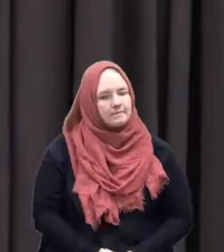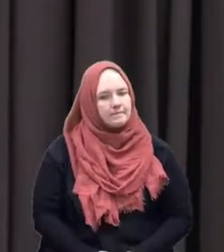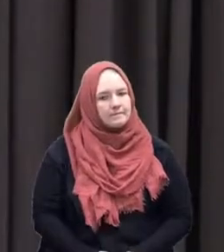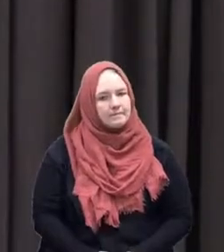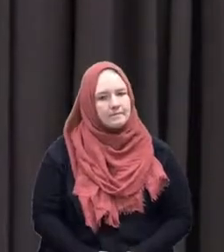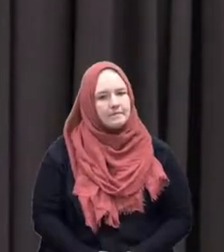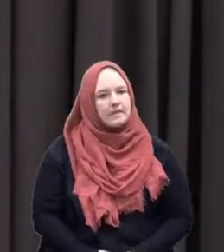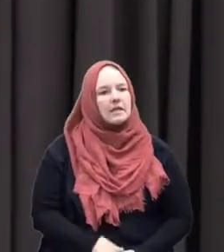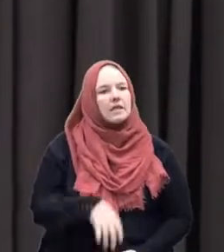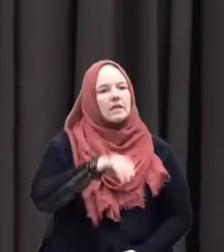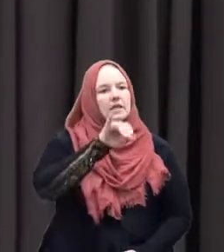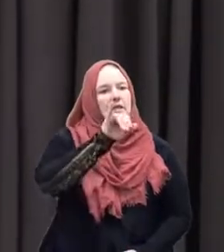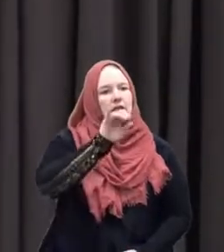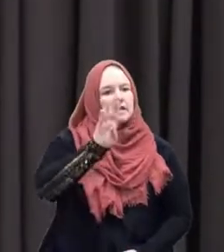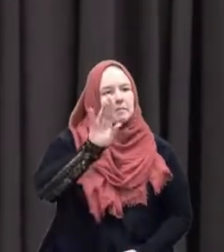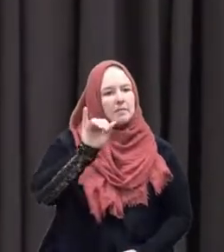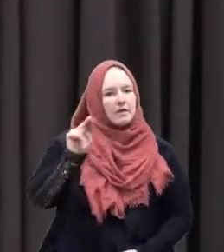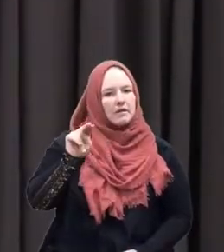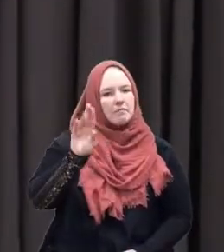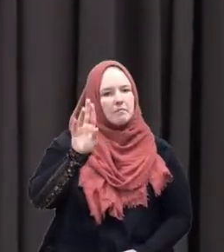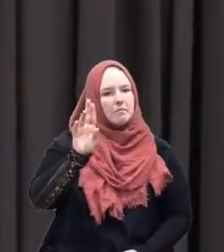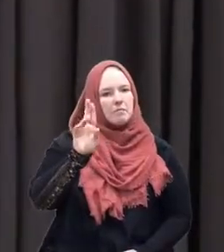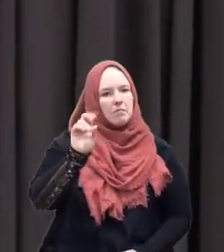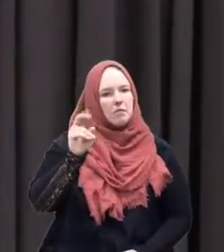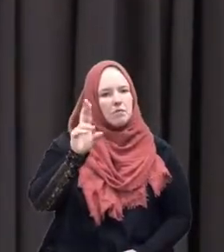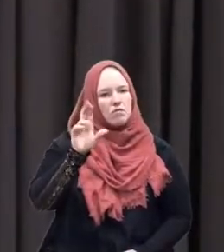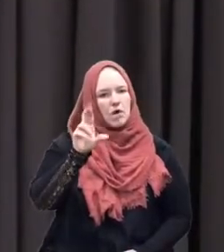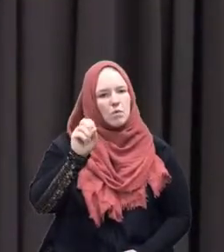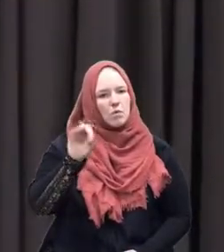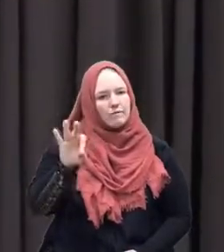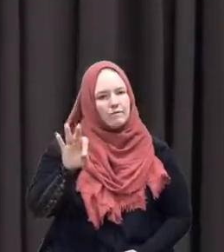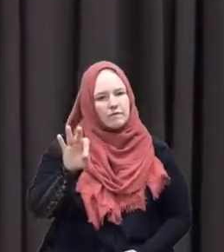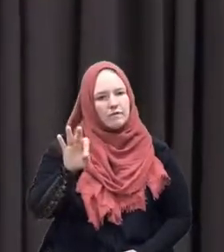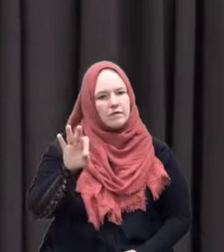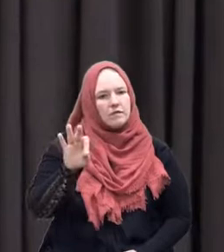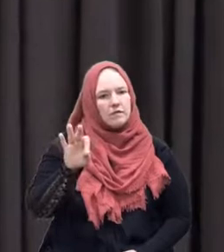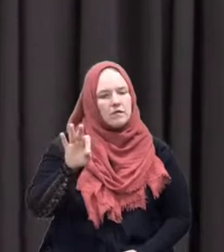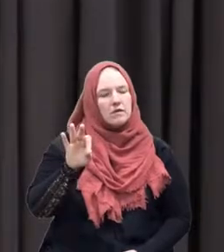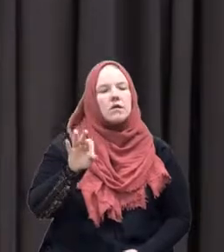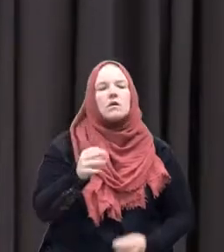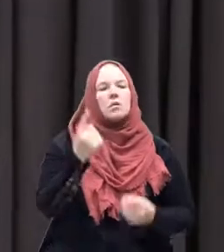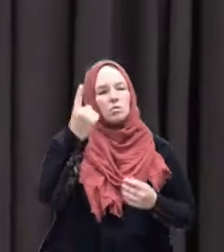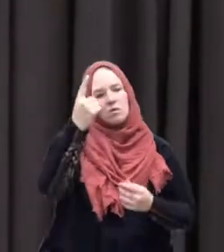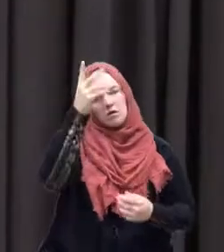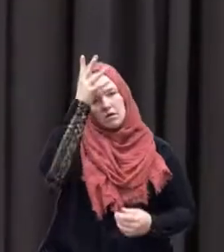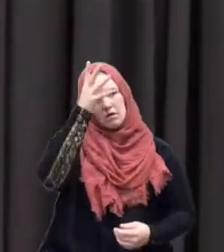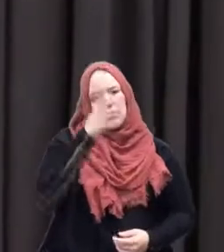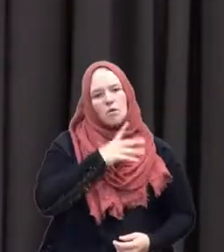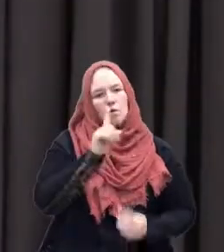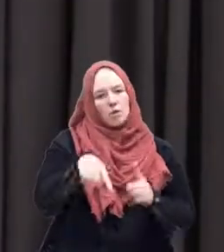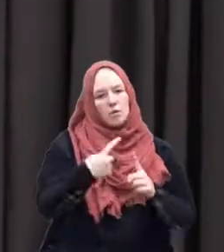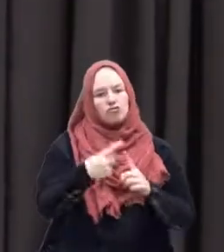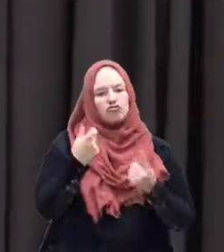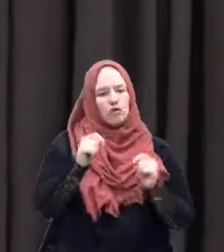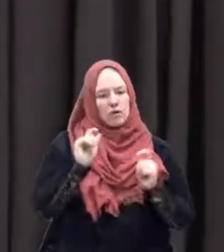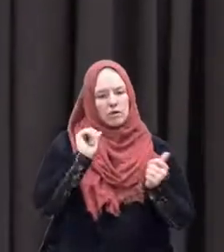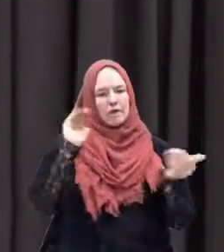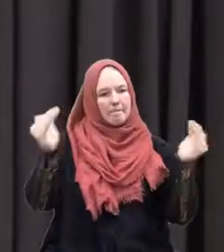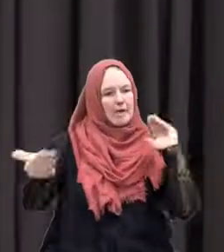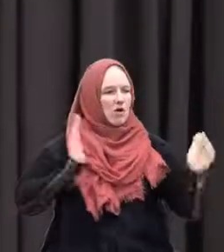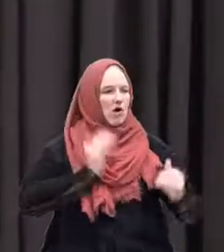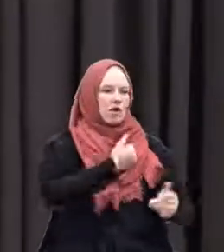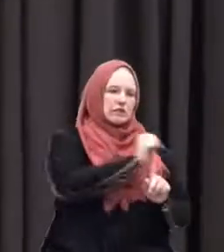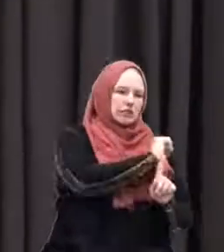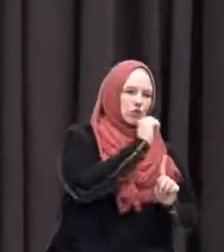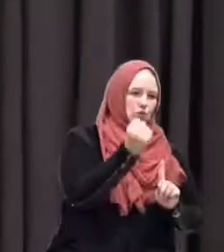وَأَمَرُوا بِالْمَعْرُوفِ وَنَهَوْا عَنِ الْمُنْكَرِ. Unfortunately, when we try to compare our